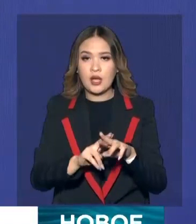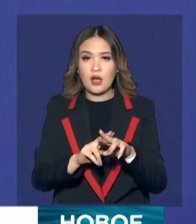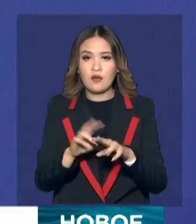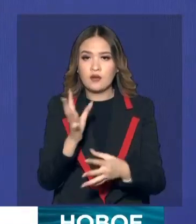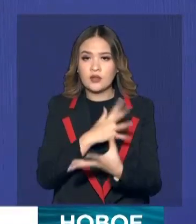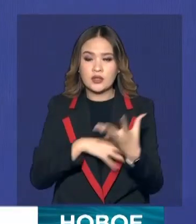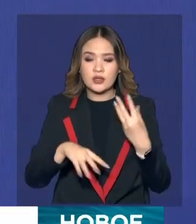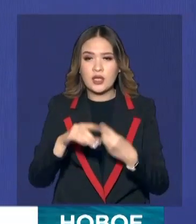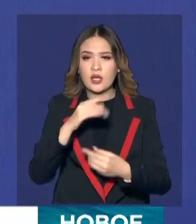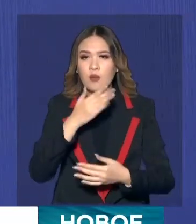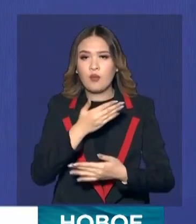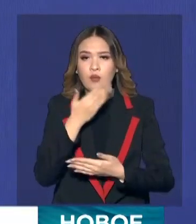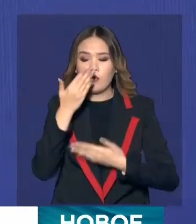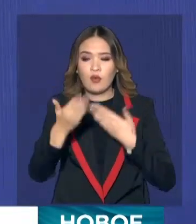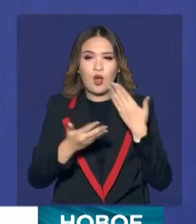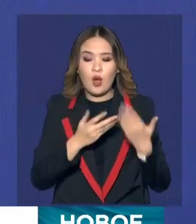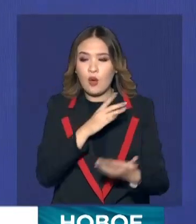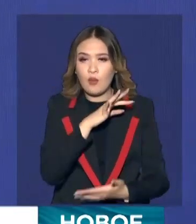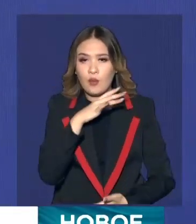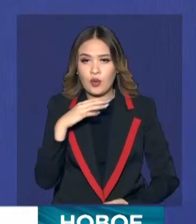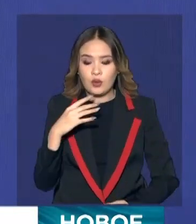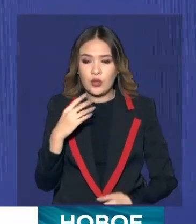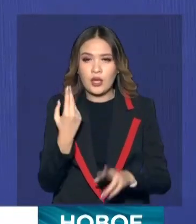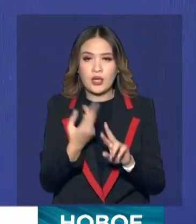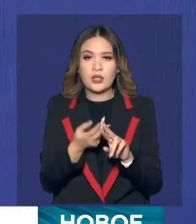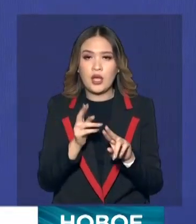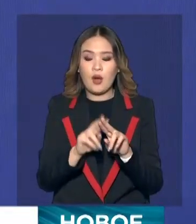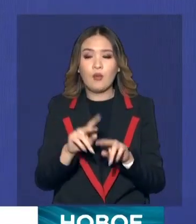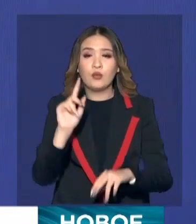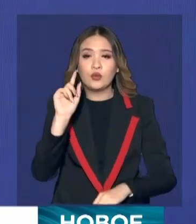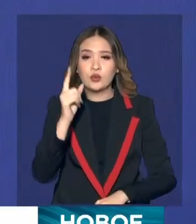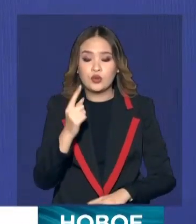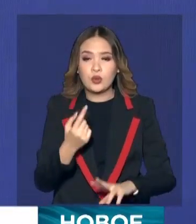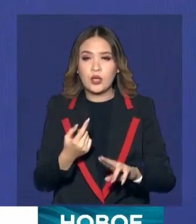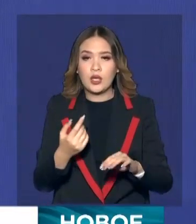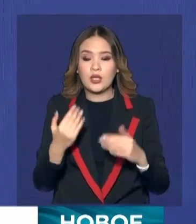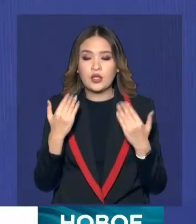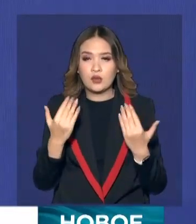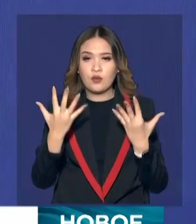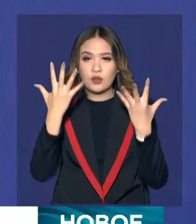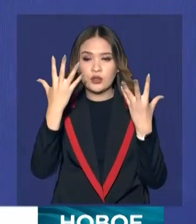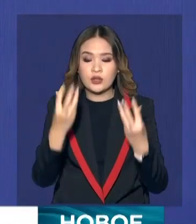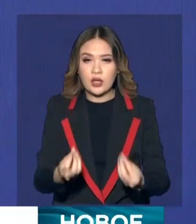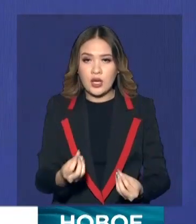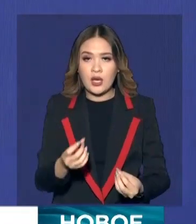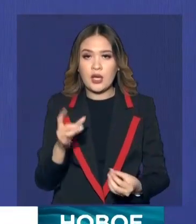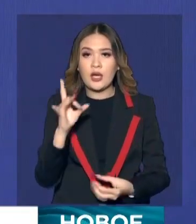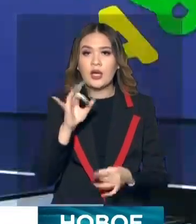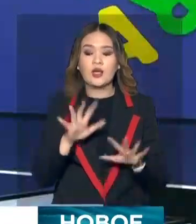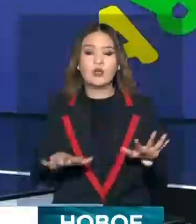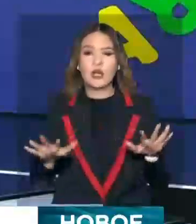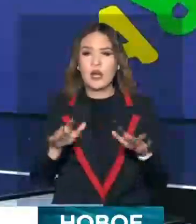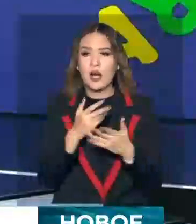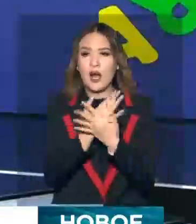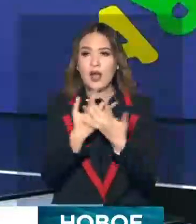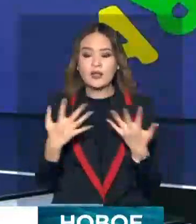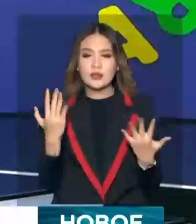охватывает очень много факторов. Почему? Потому что на сегодняшний день у нас в регионах есть